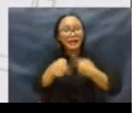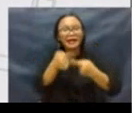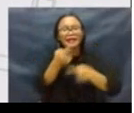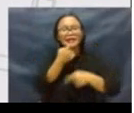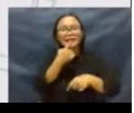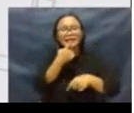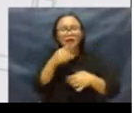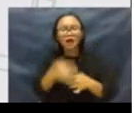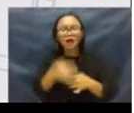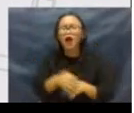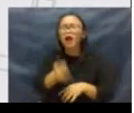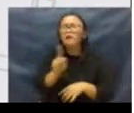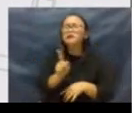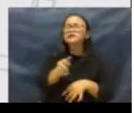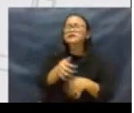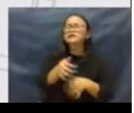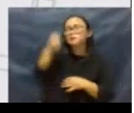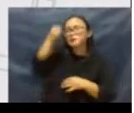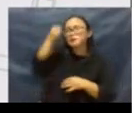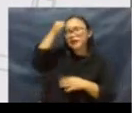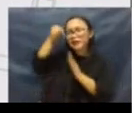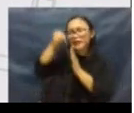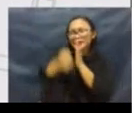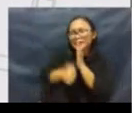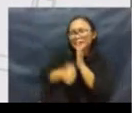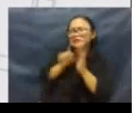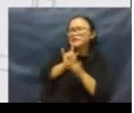mengapa berpikir kritis itu dalam tanda kutip sulit.